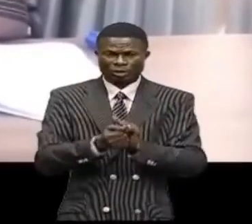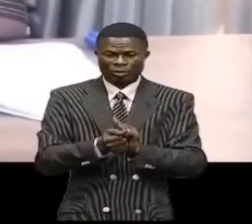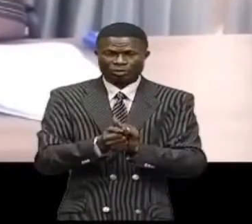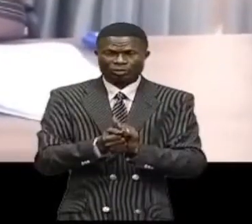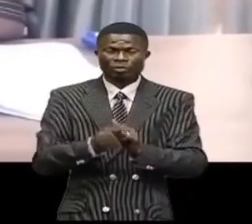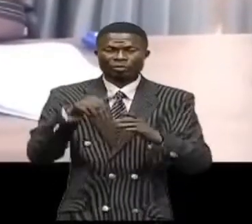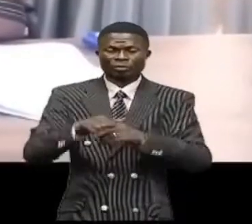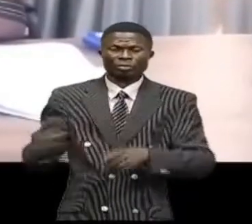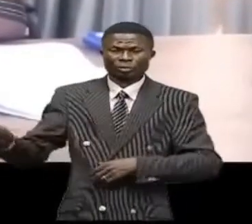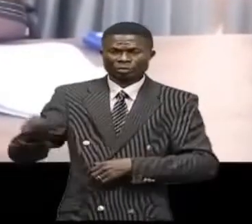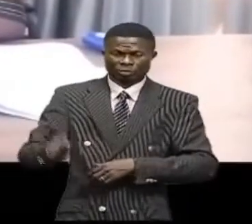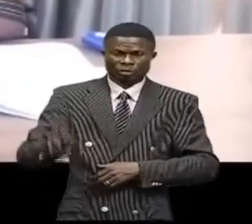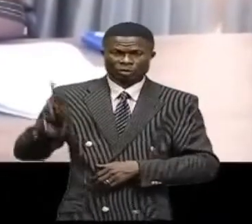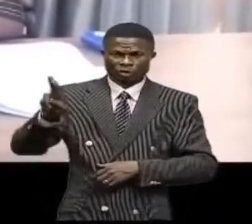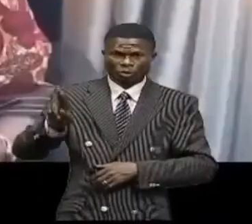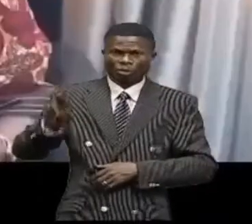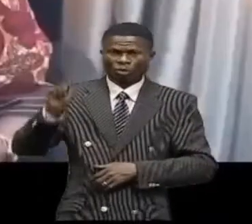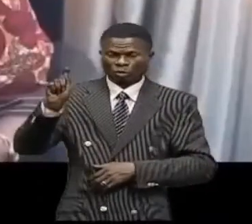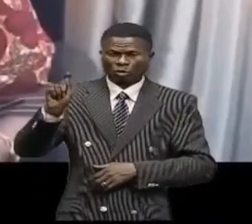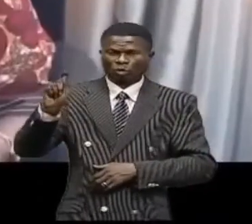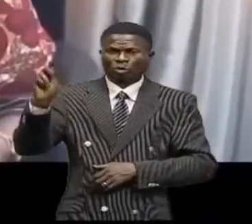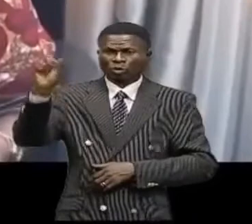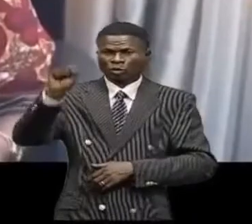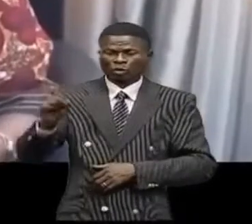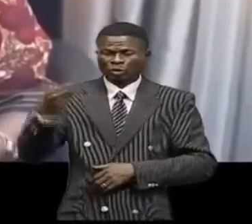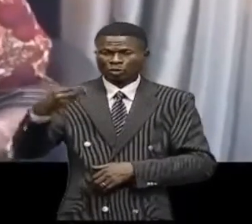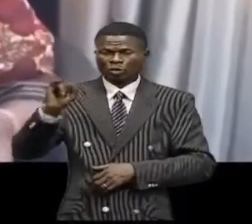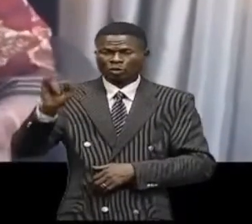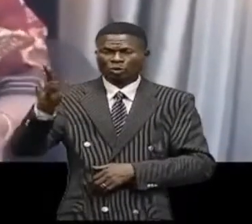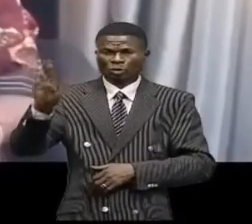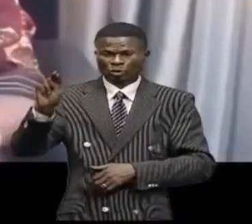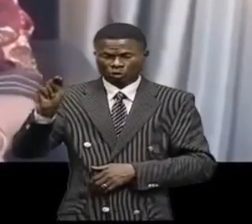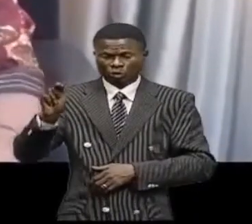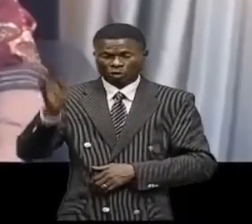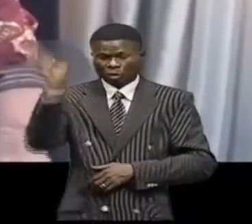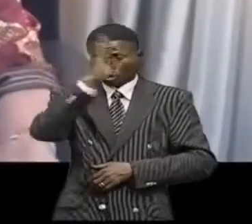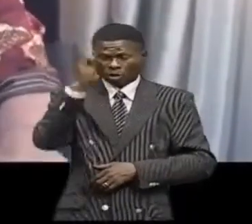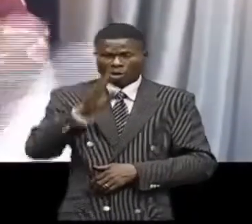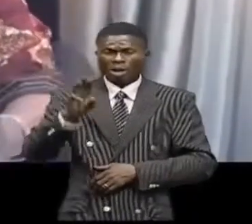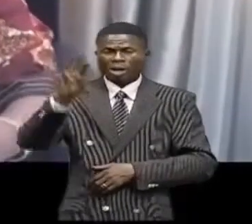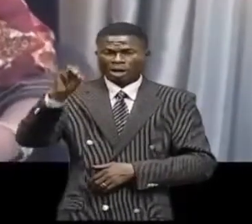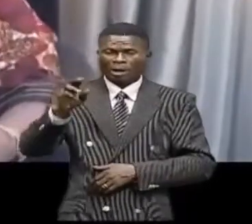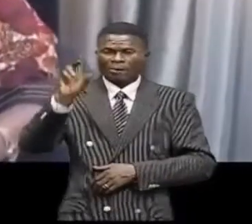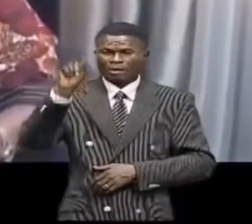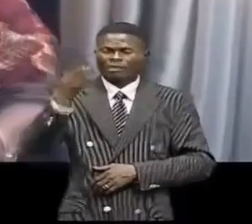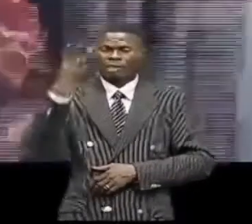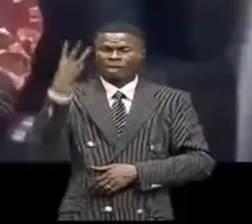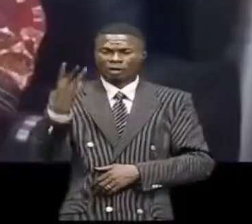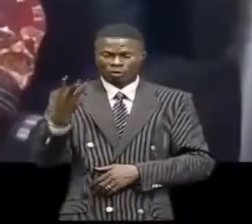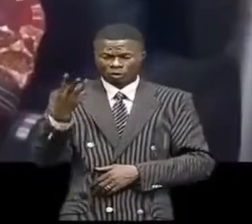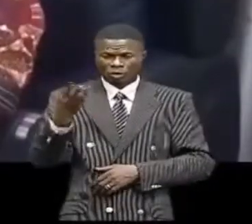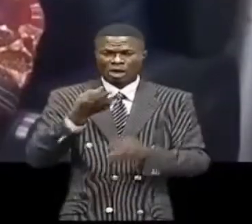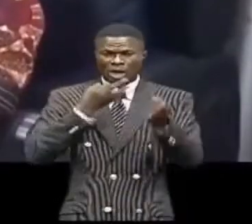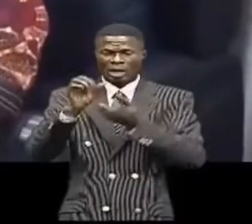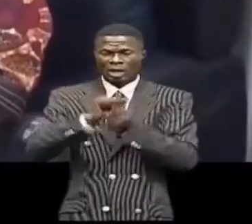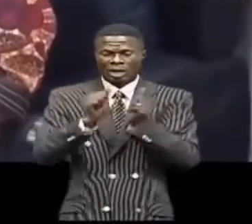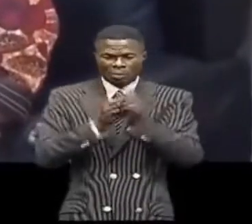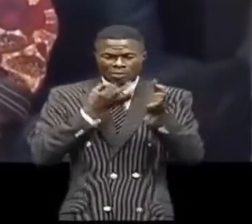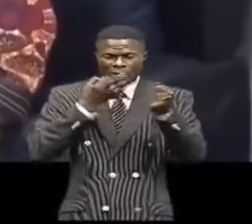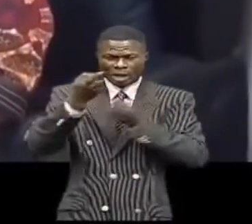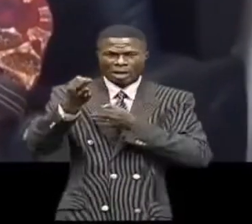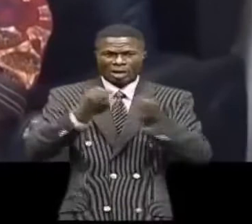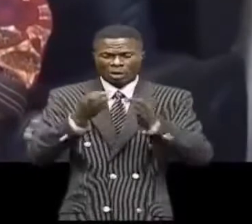les territoires de Rutshuru qui ploient sous la persistance aux rebelles du M23. Il est aussi revenu sur les détails